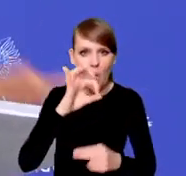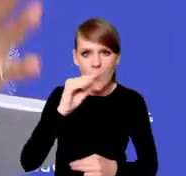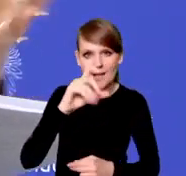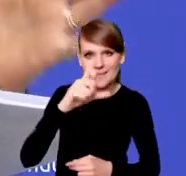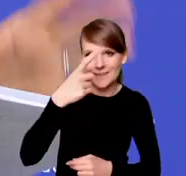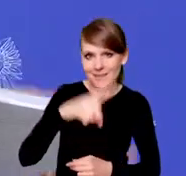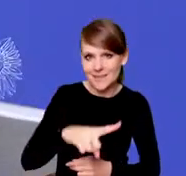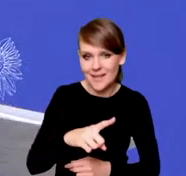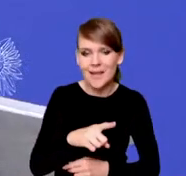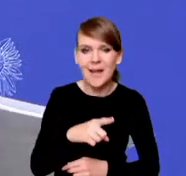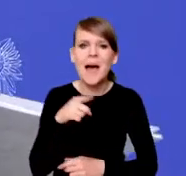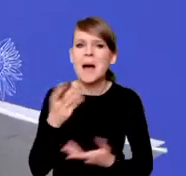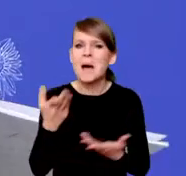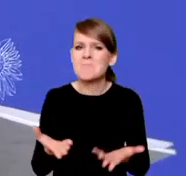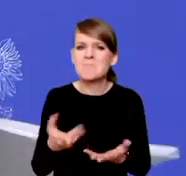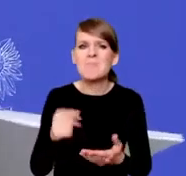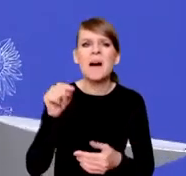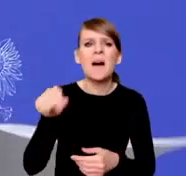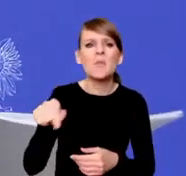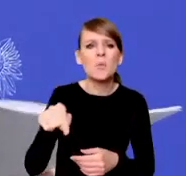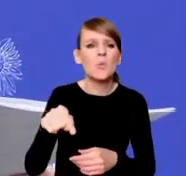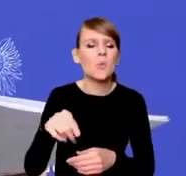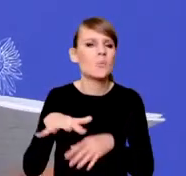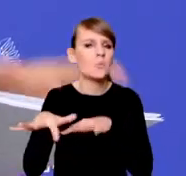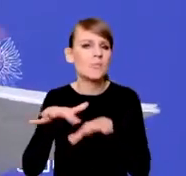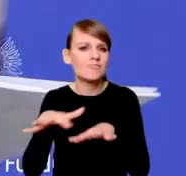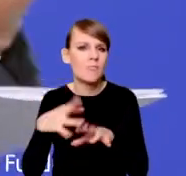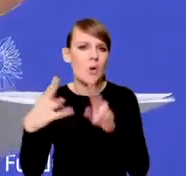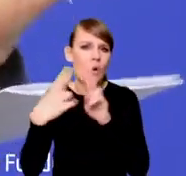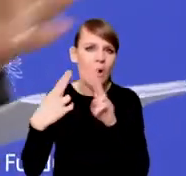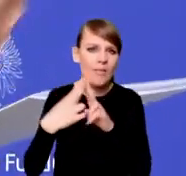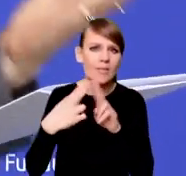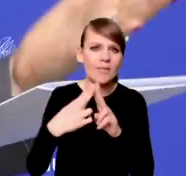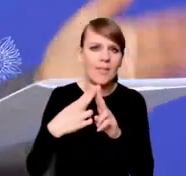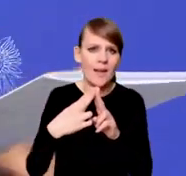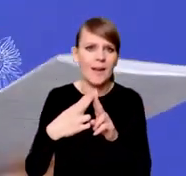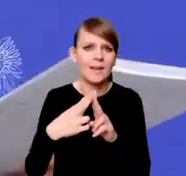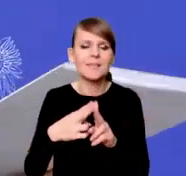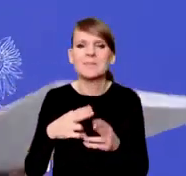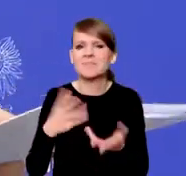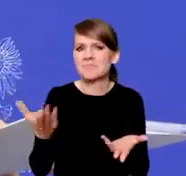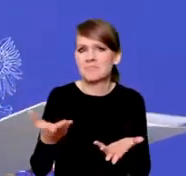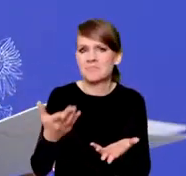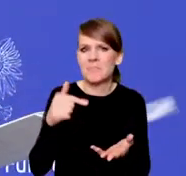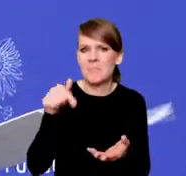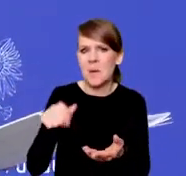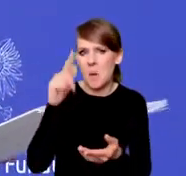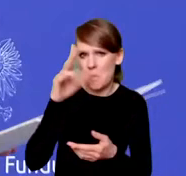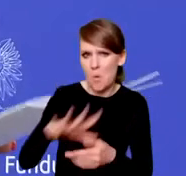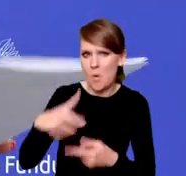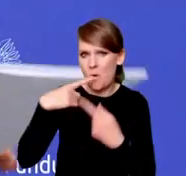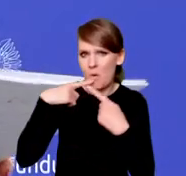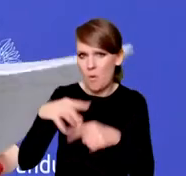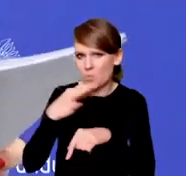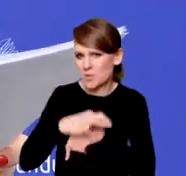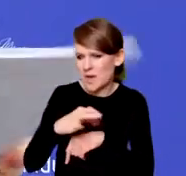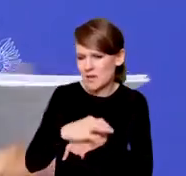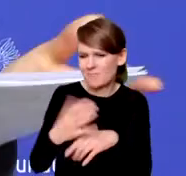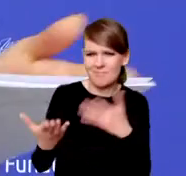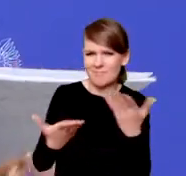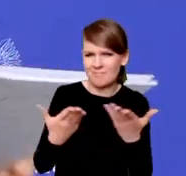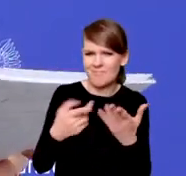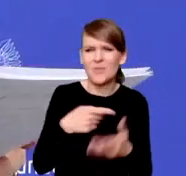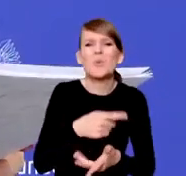ciekawe, co ten Polski Krajowy Punkt Kontaktowy OECD tutaj robi przy tej społecznej odpowiedzialności uczelni.